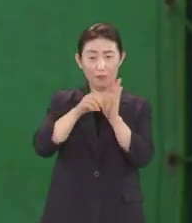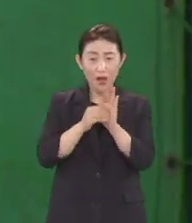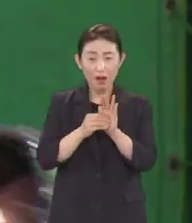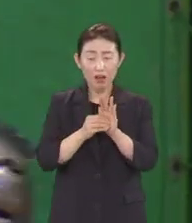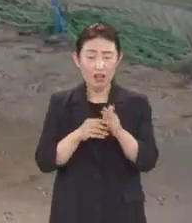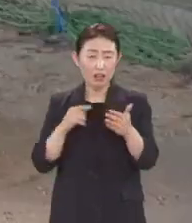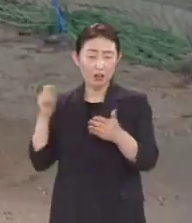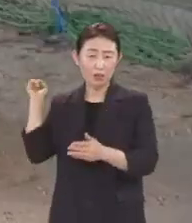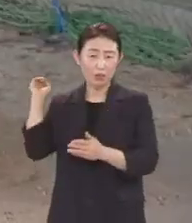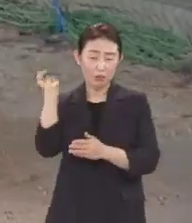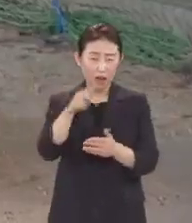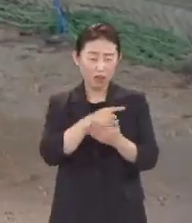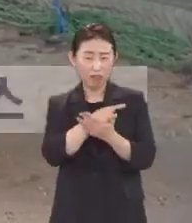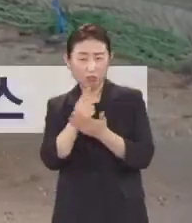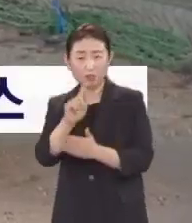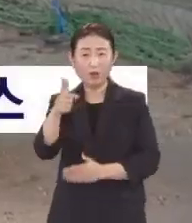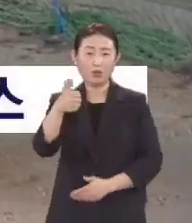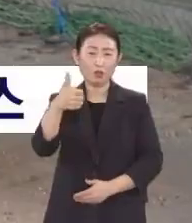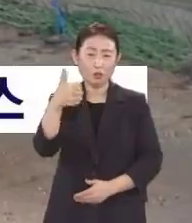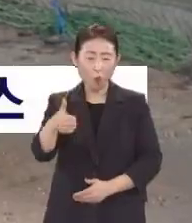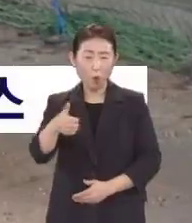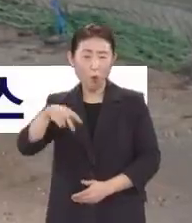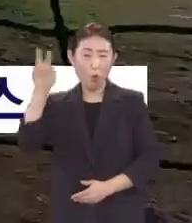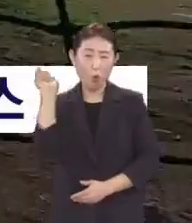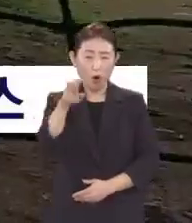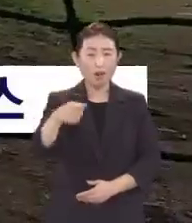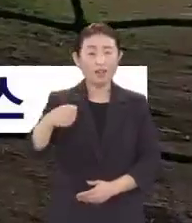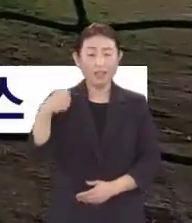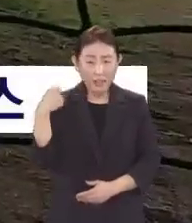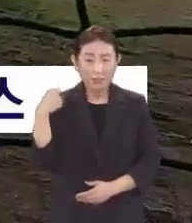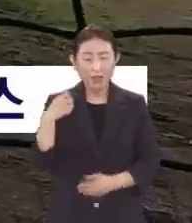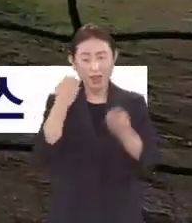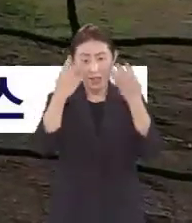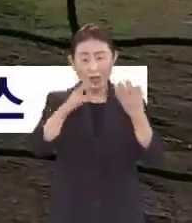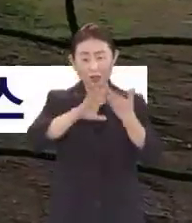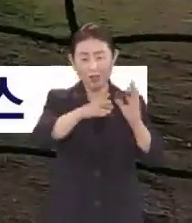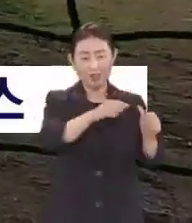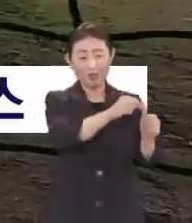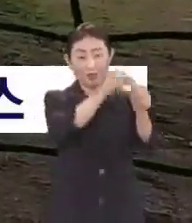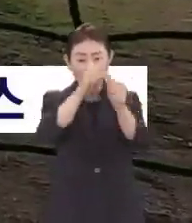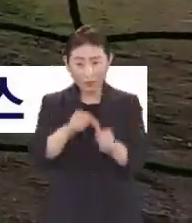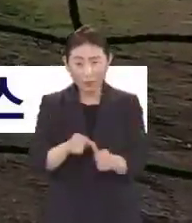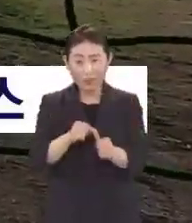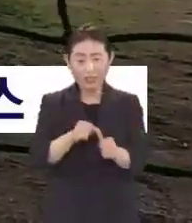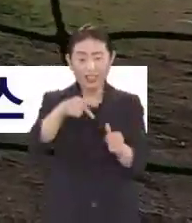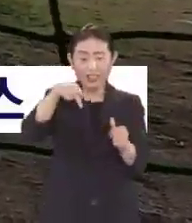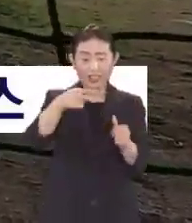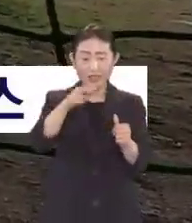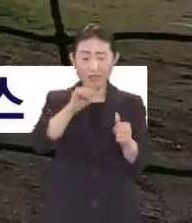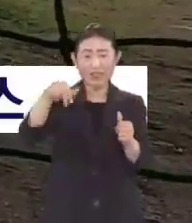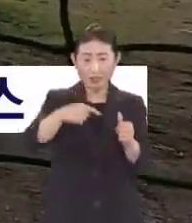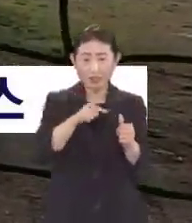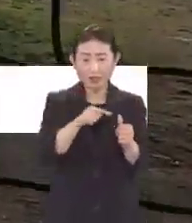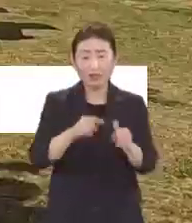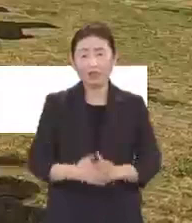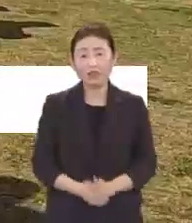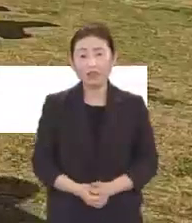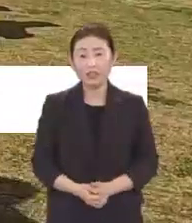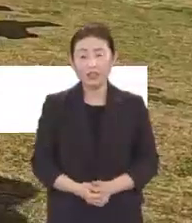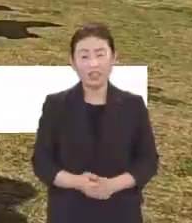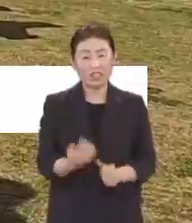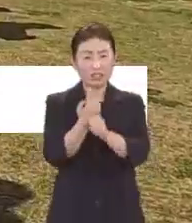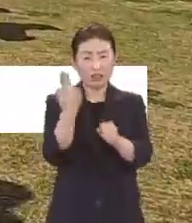최고 구속 155km로 강력한 구위를 자랑하는 한화이글스의 새 외국인 투수 버치 스미스입니다. 한화는